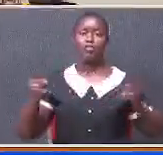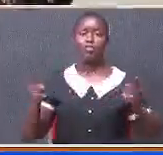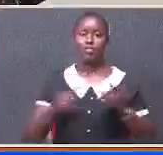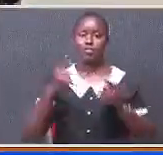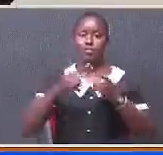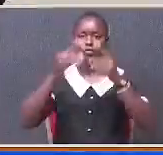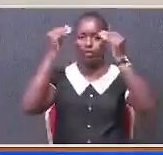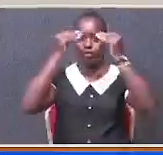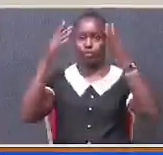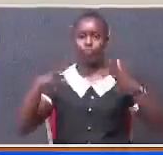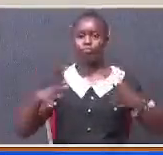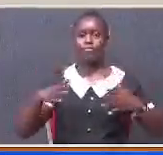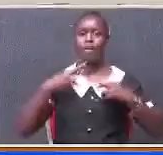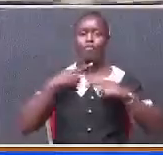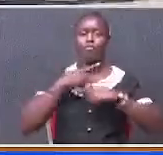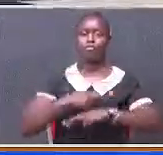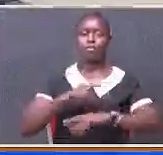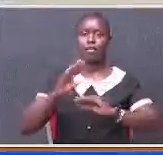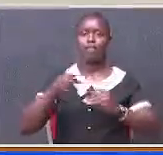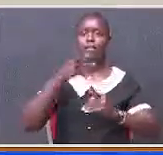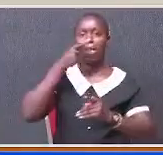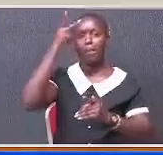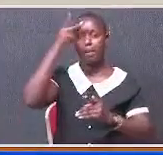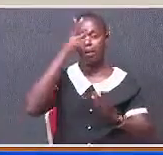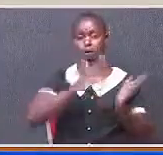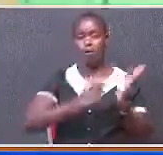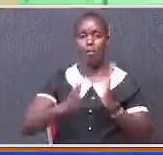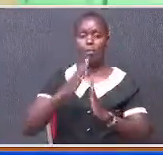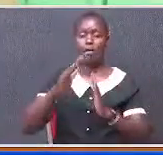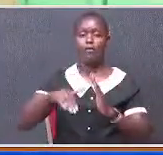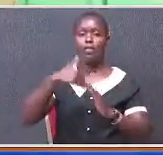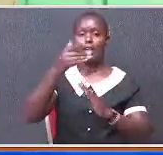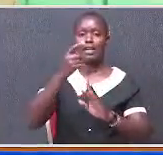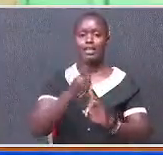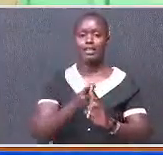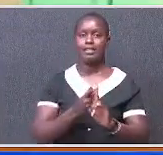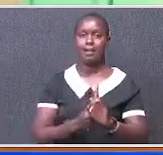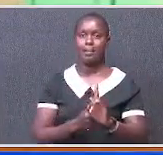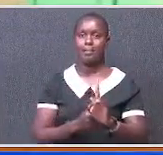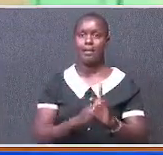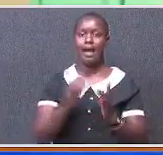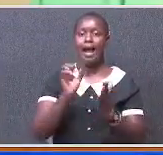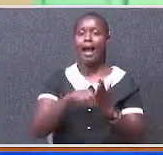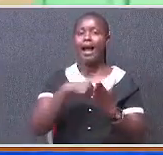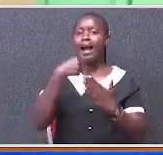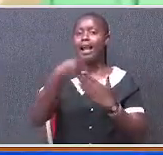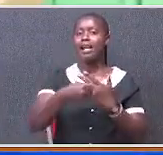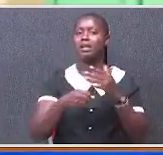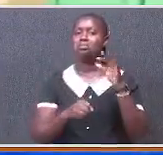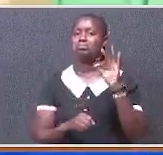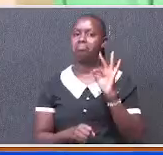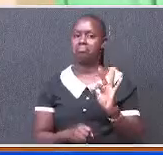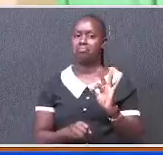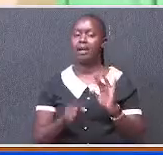rest and to give parents enough time to prepare for the next term. Calendar iko sawa, lakini